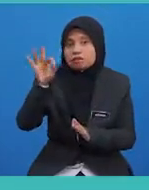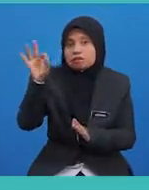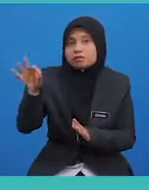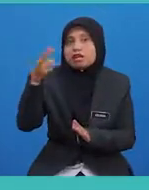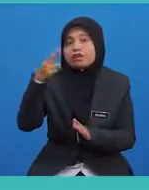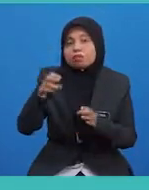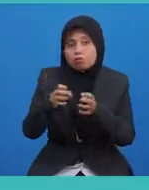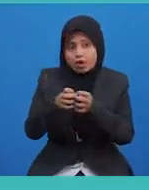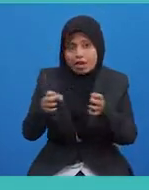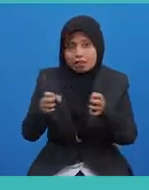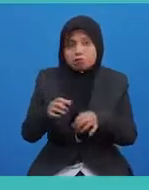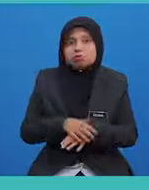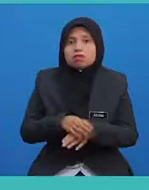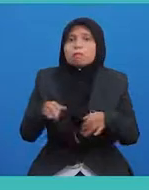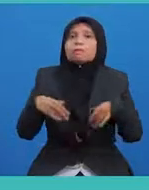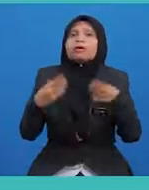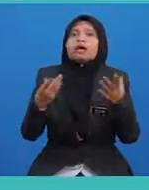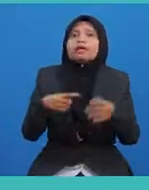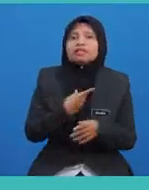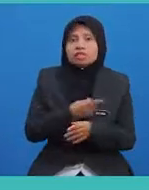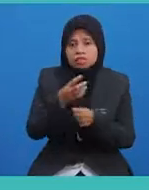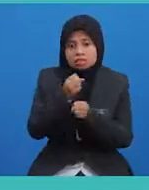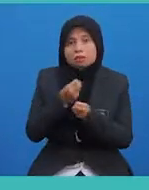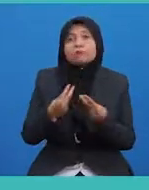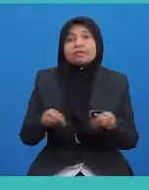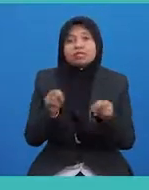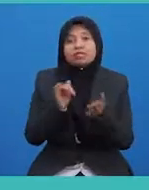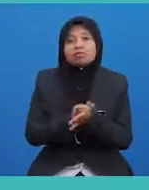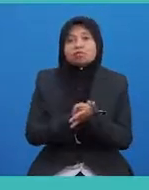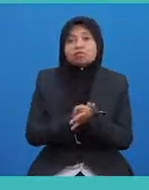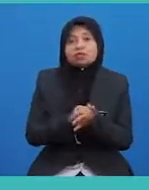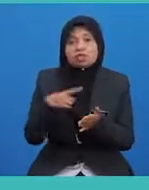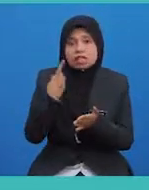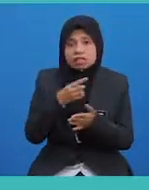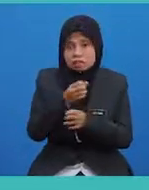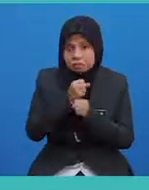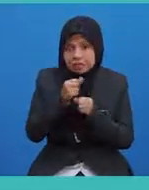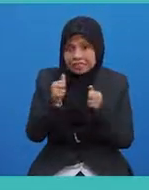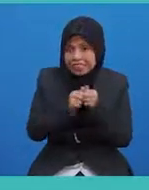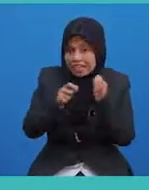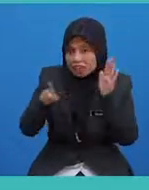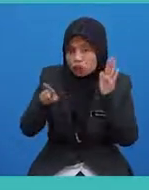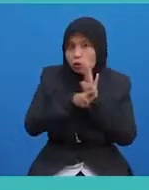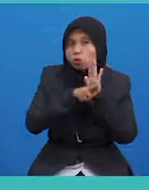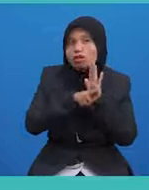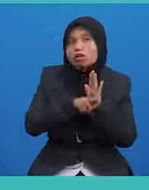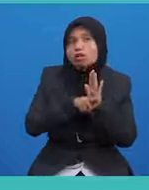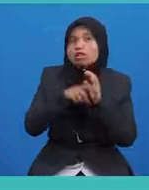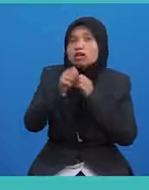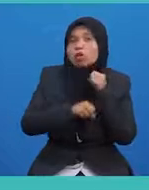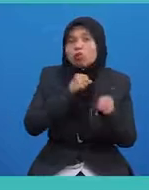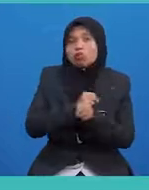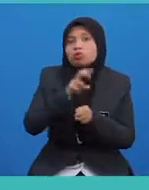8,399,000 hektar. Bagaimana kita mendapat nilai ini? Kita mendapatnya dengan menolak nilai tahun